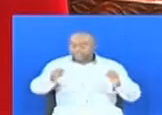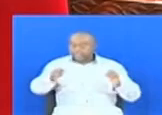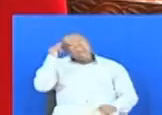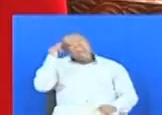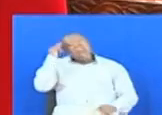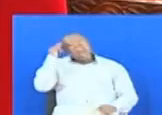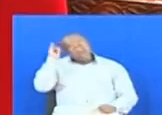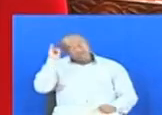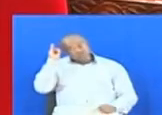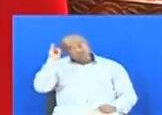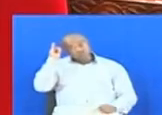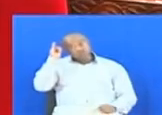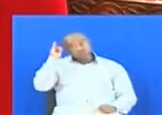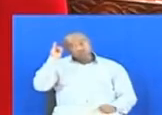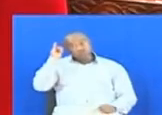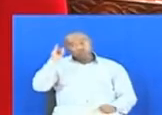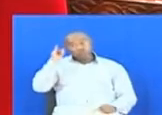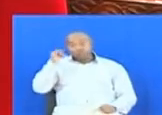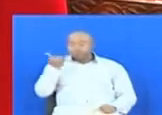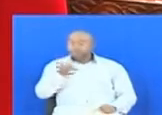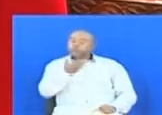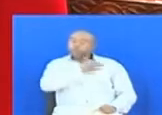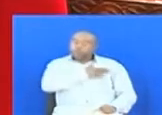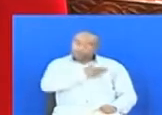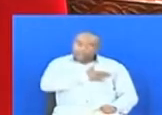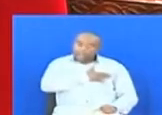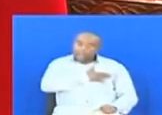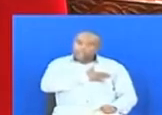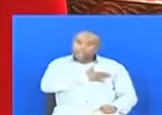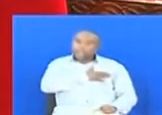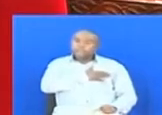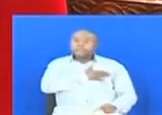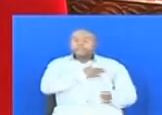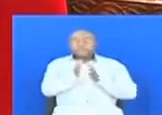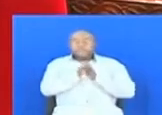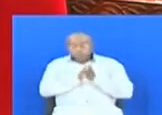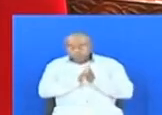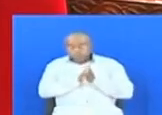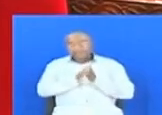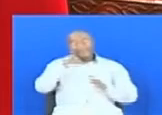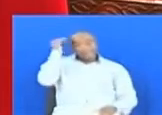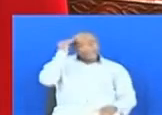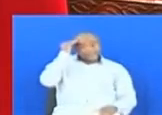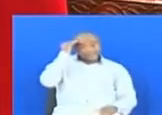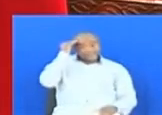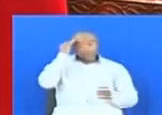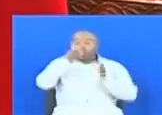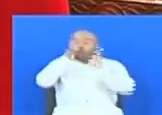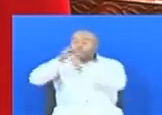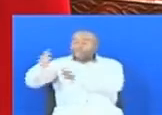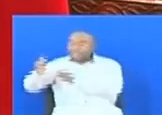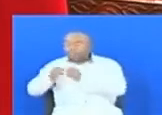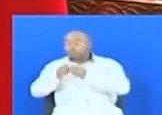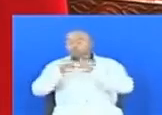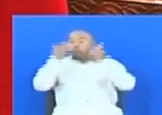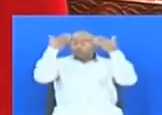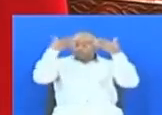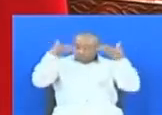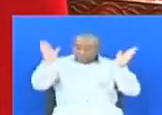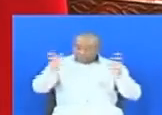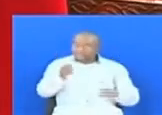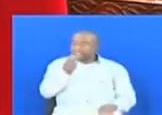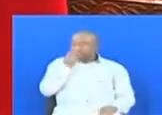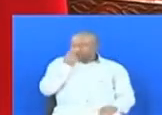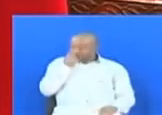and innovation, empathy, resilience, emotional intelligence, humility, transparency, vision